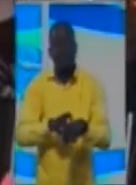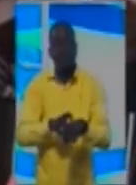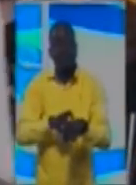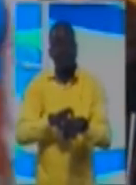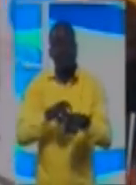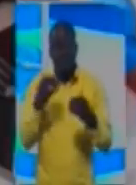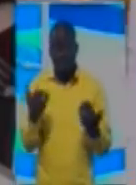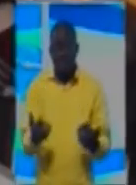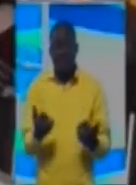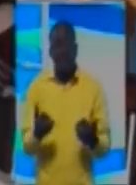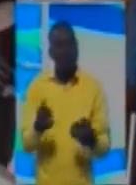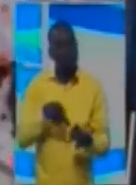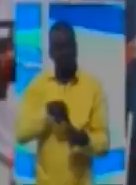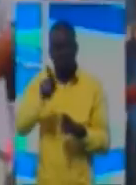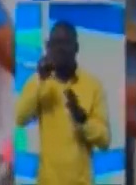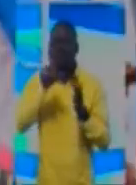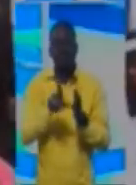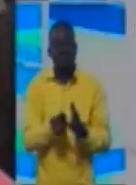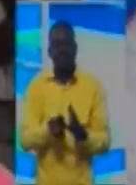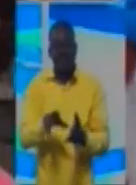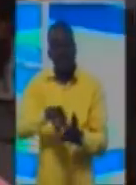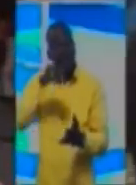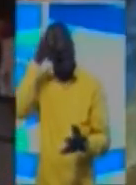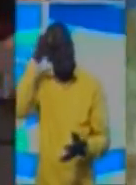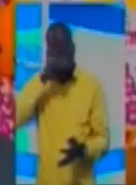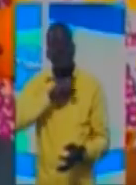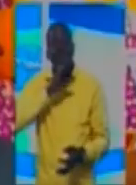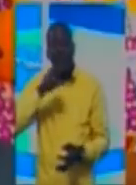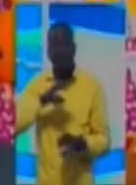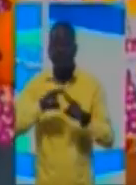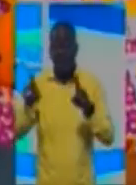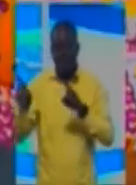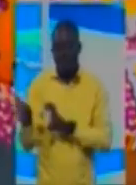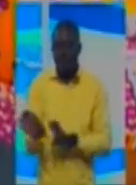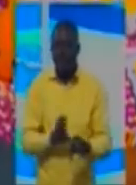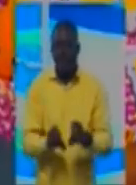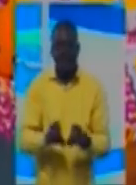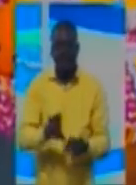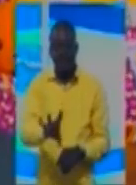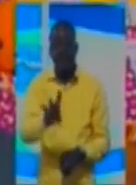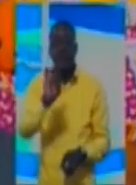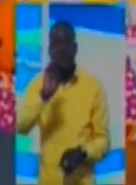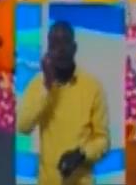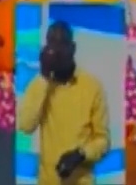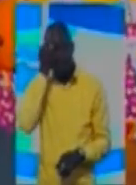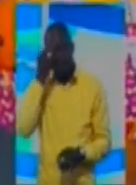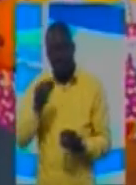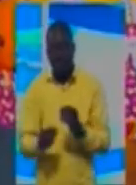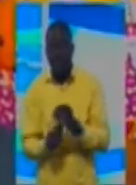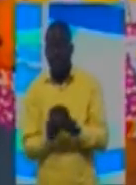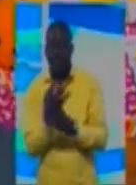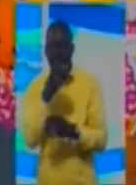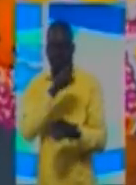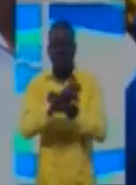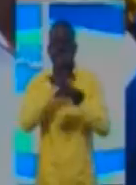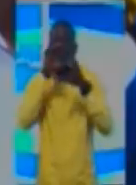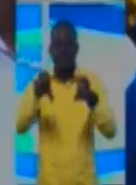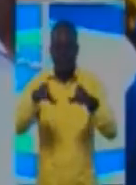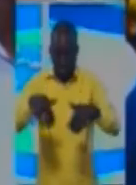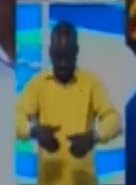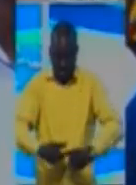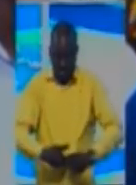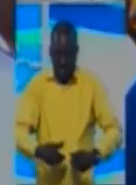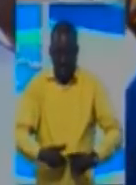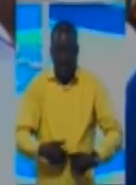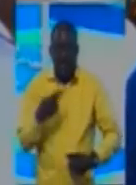tout de suite opérationnel. On ne va pas pour apprendre encore, on va pour exécuter. Le souhait du ministre en charge de la promotion de l'entrepreneuriat des jeunes